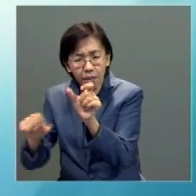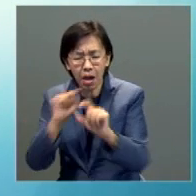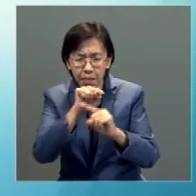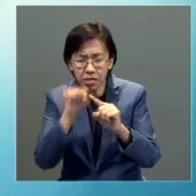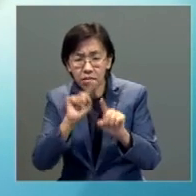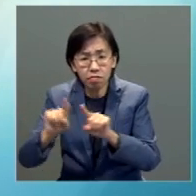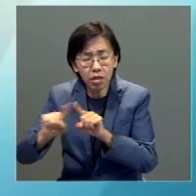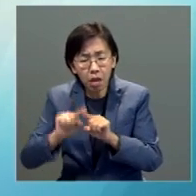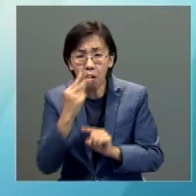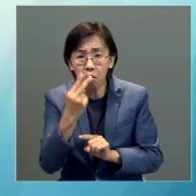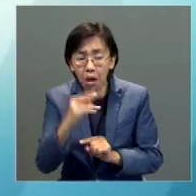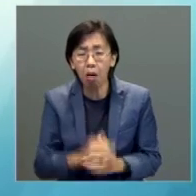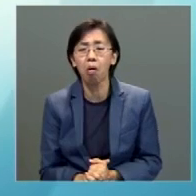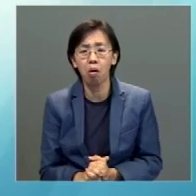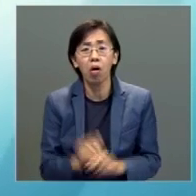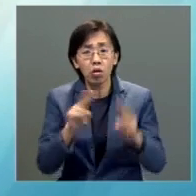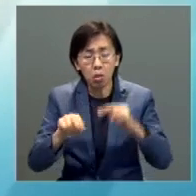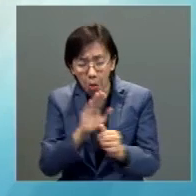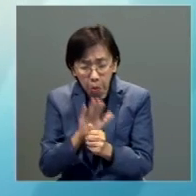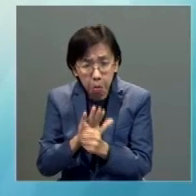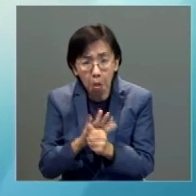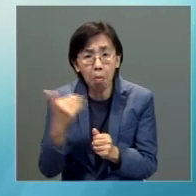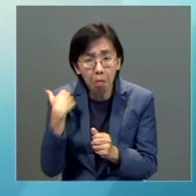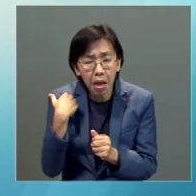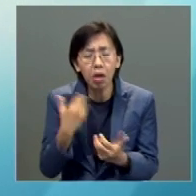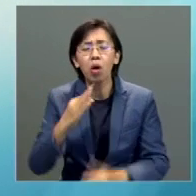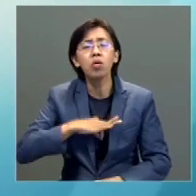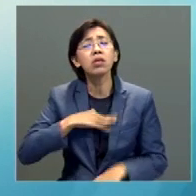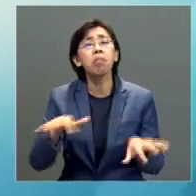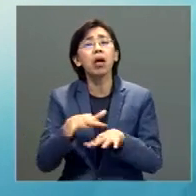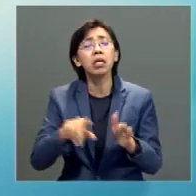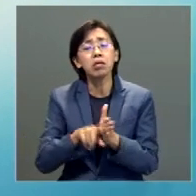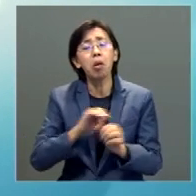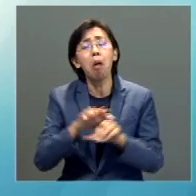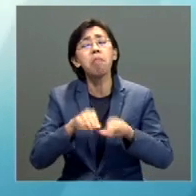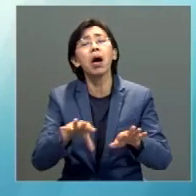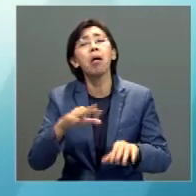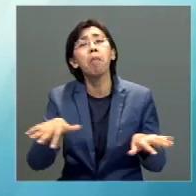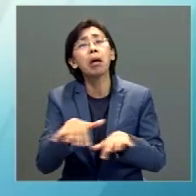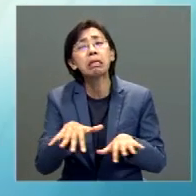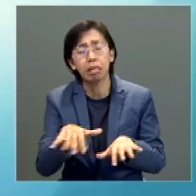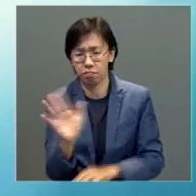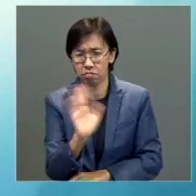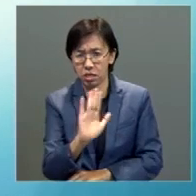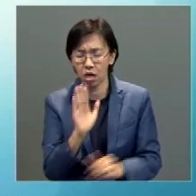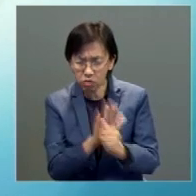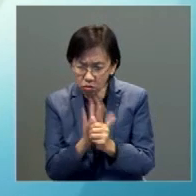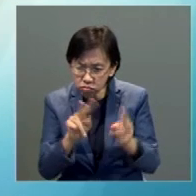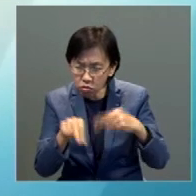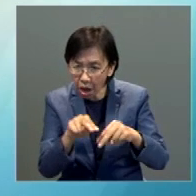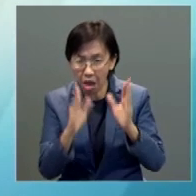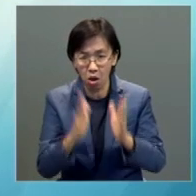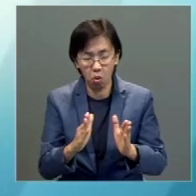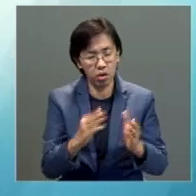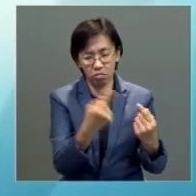กี่เปอร์เซ็นต์เนี่ยจะต้องได้รับการดูแลไหมถึงจะบอกว่าเป็นเหตุการณ์เป็นปฏิกิริยาปกติแต่ก็ต้องดูแลกันทุกคนครับเพราะว่าแต่ละคนมีความสามารถใน